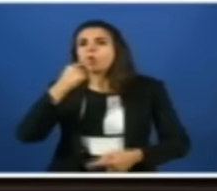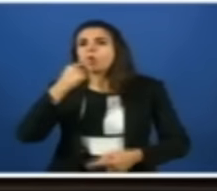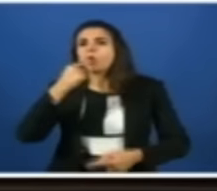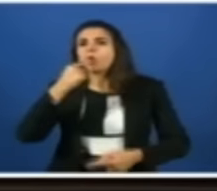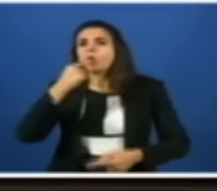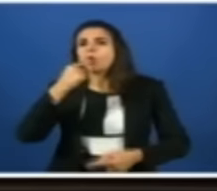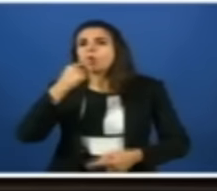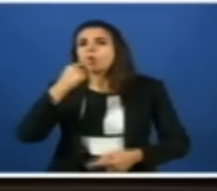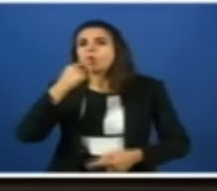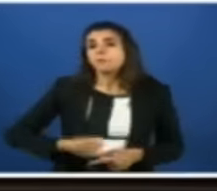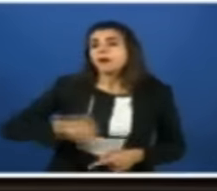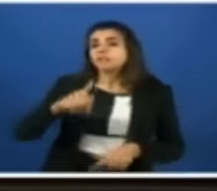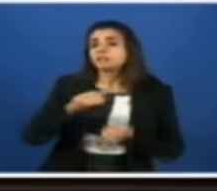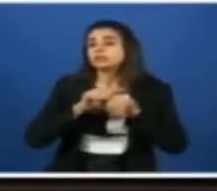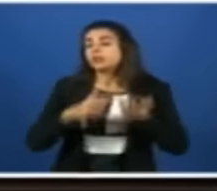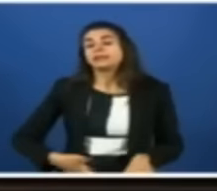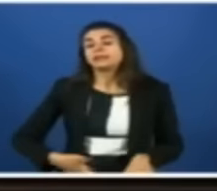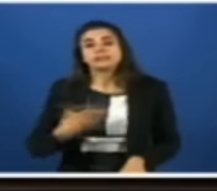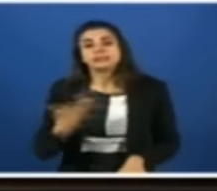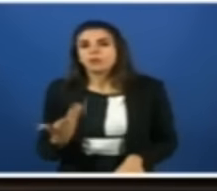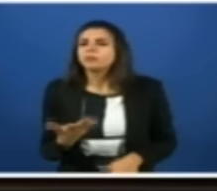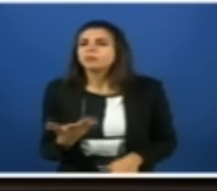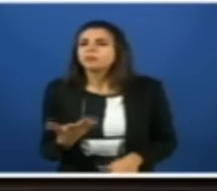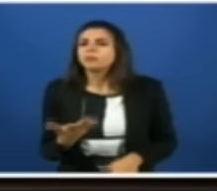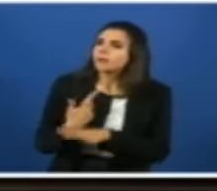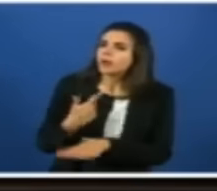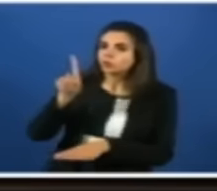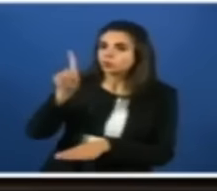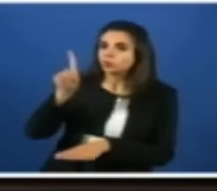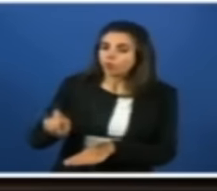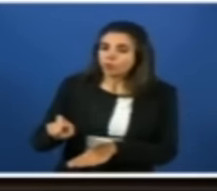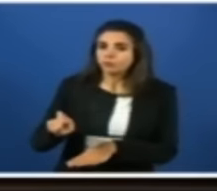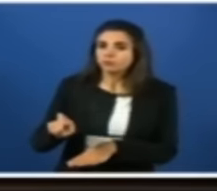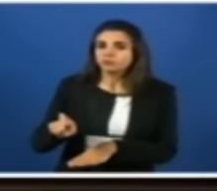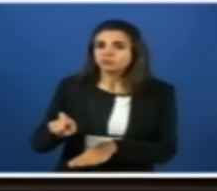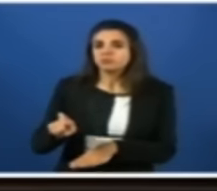ben başkanlık sistemini istemiyorum. Niye kardeşim?